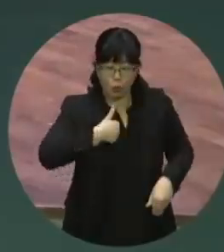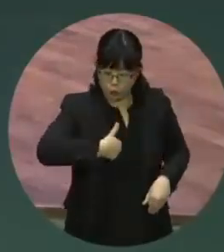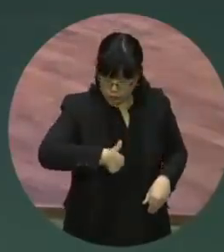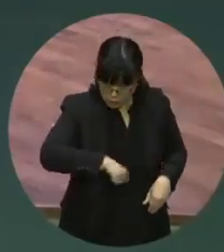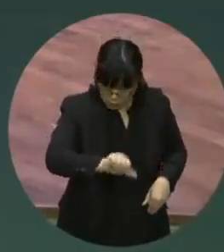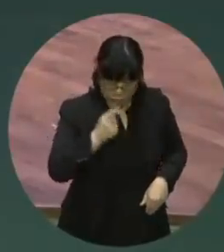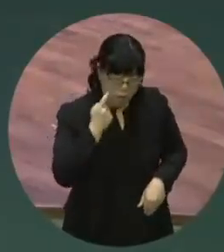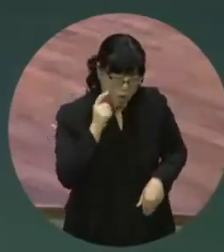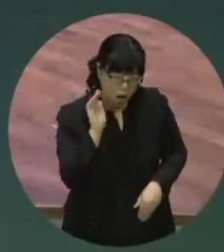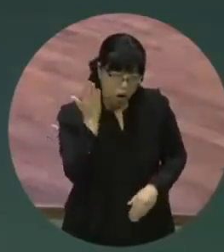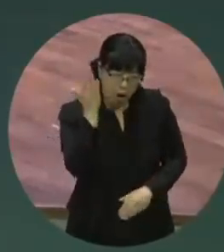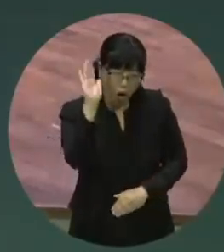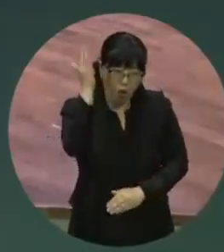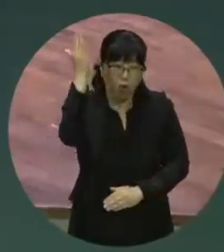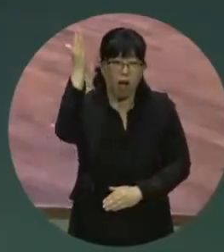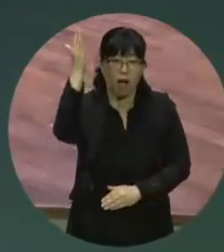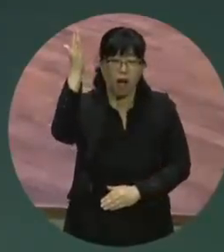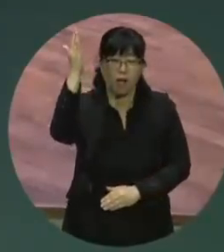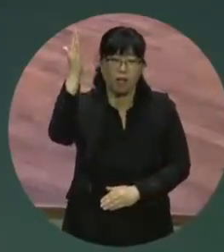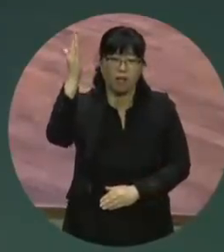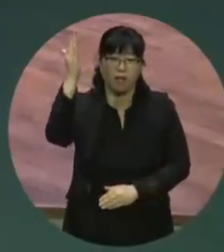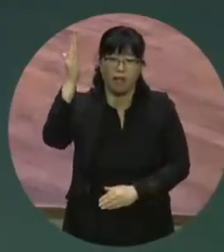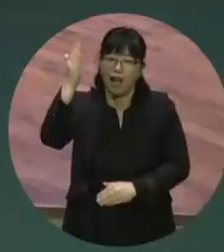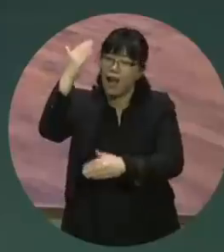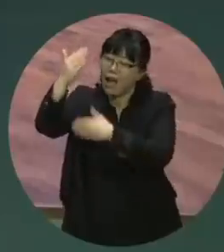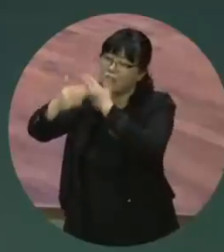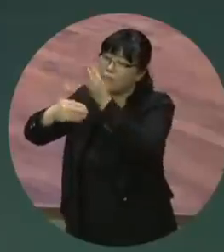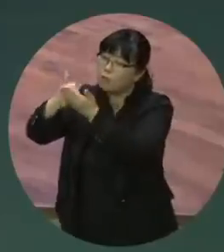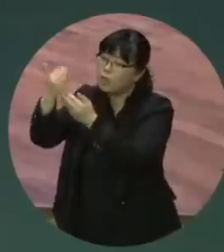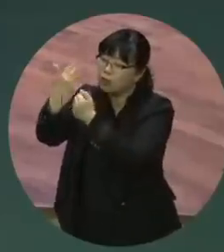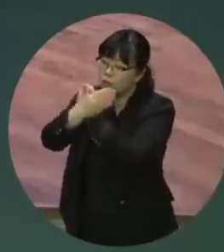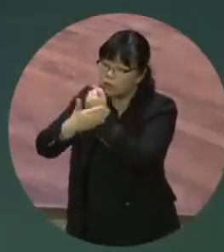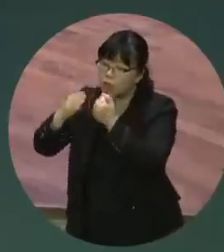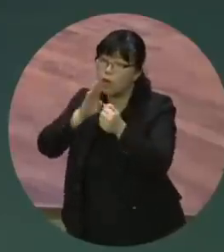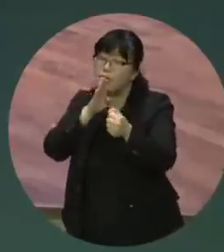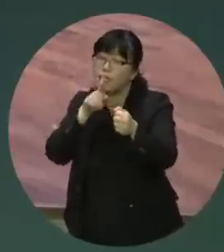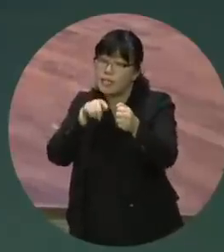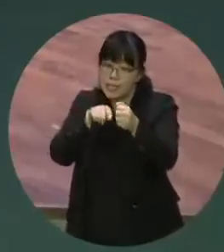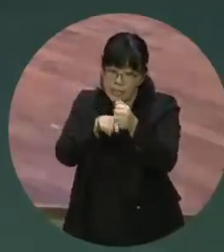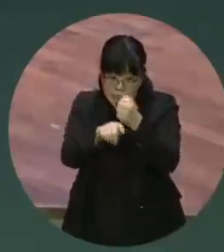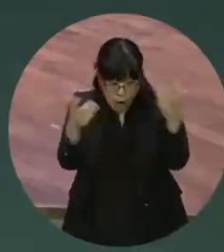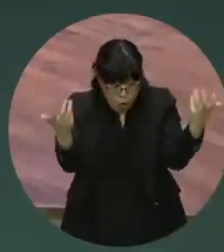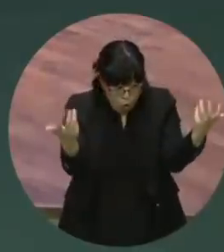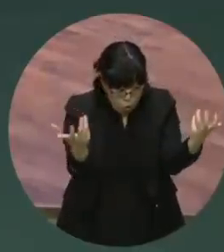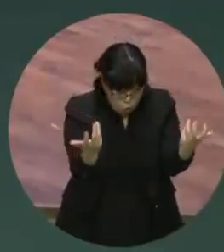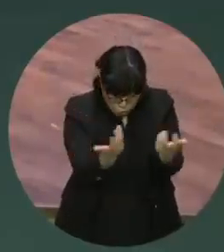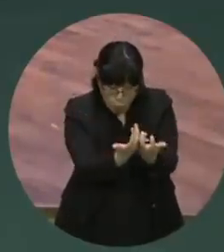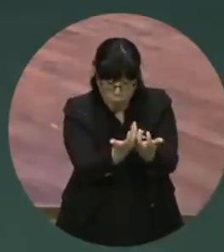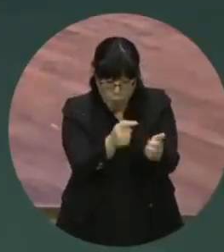독생자의 영광이요. 하나님 은혜와 진리가 충만하더라.